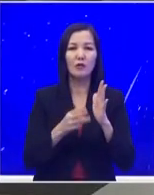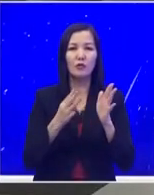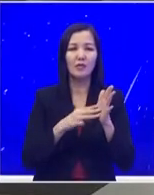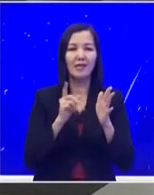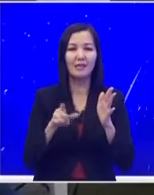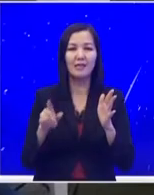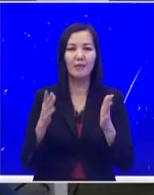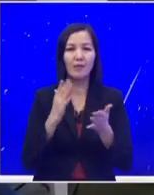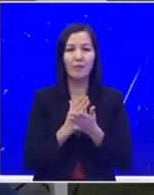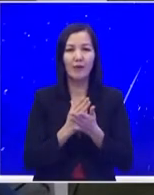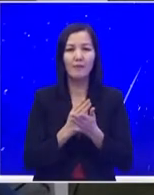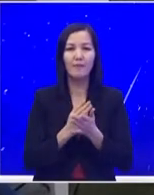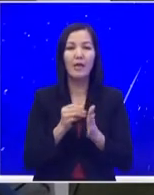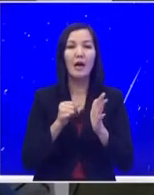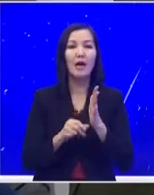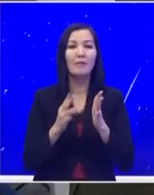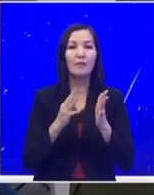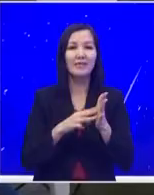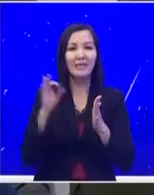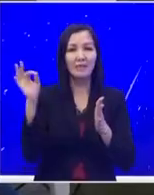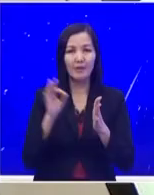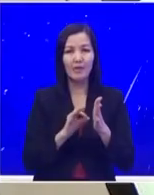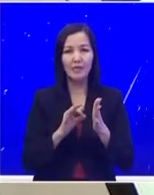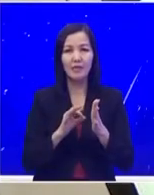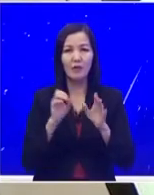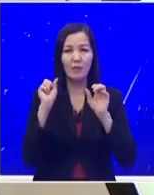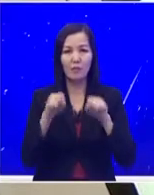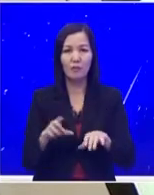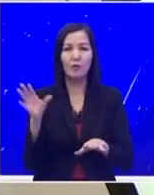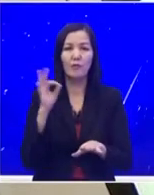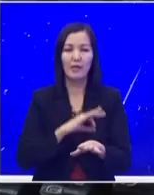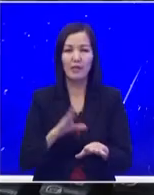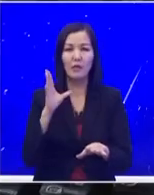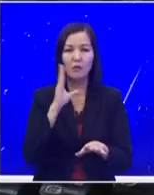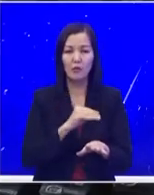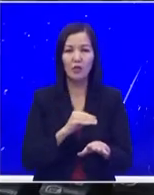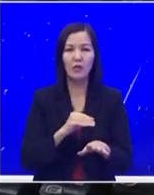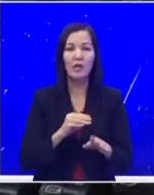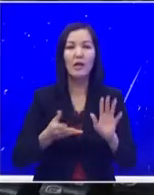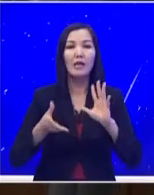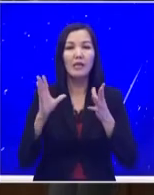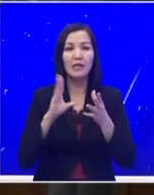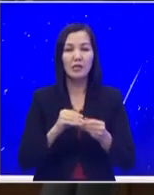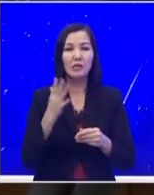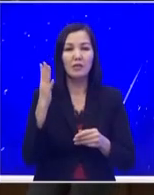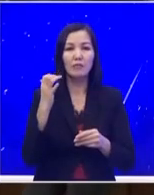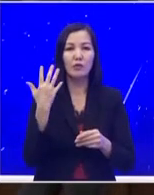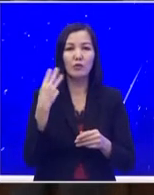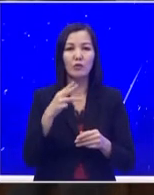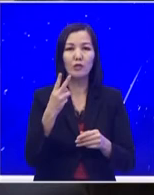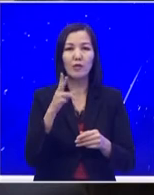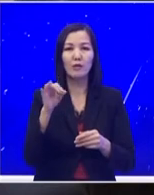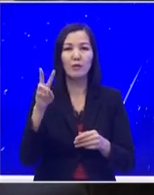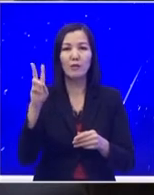бар. Алайда олардың тек 68% ғана мүмкіндікті дер кезінде пайдаланып үлгерген. Нәтижесінде